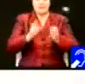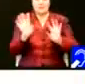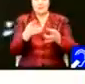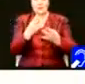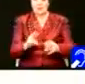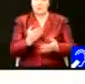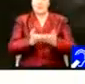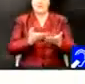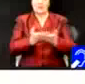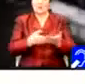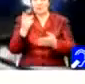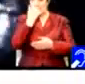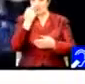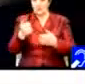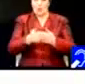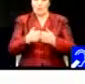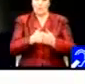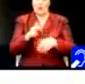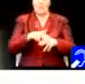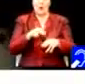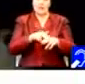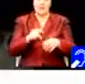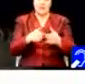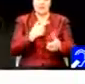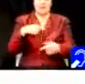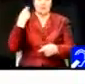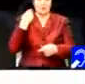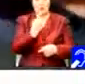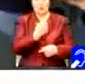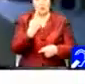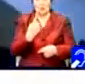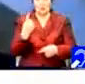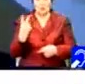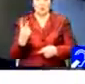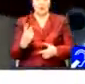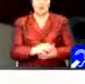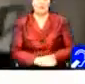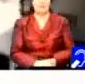sunt sfătuiți să anunțe cel mai apropiat polițist sau să sune la 112.